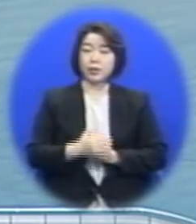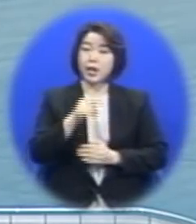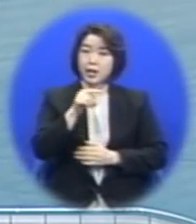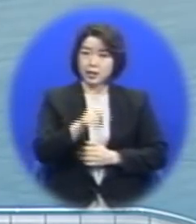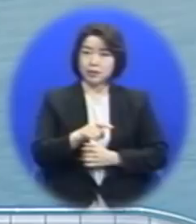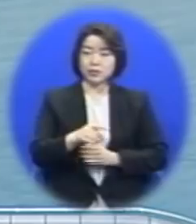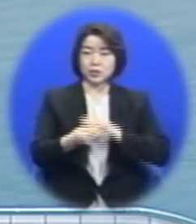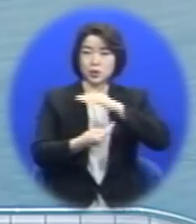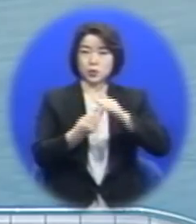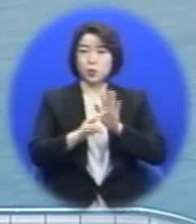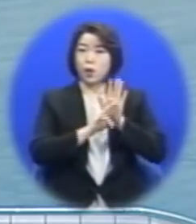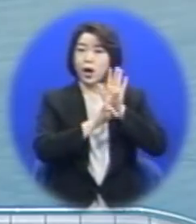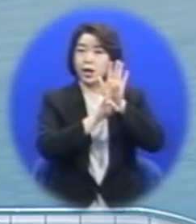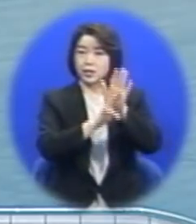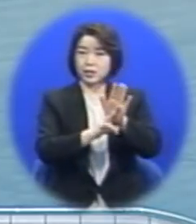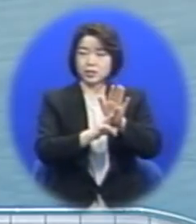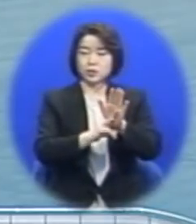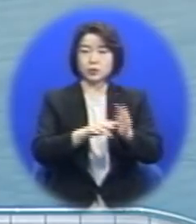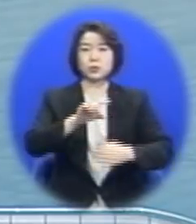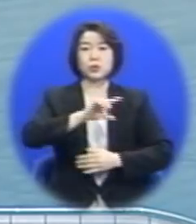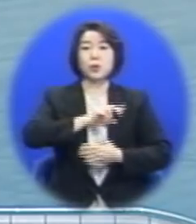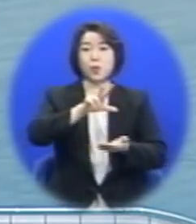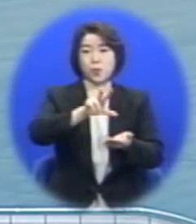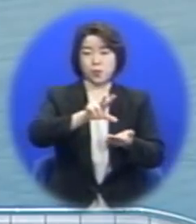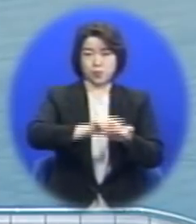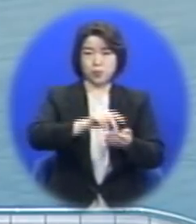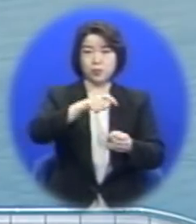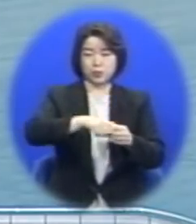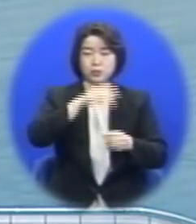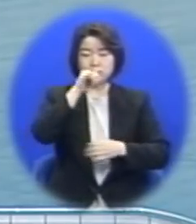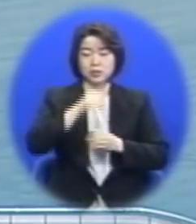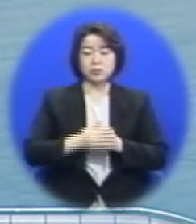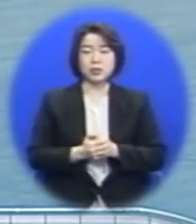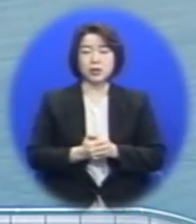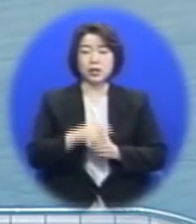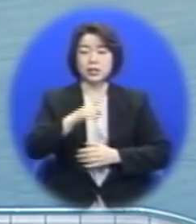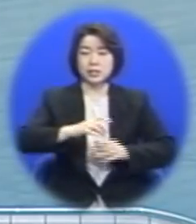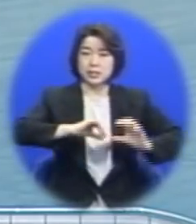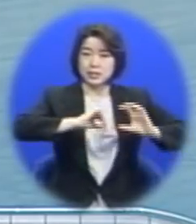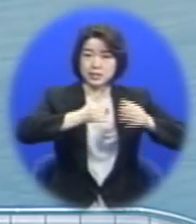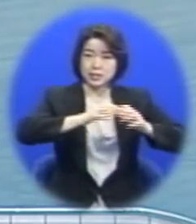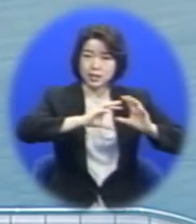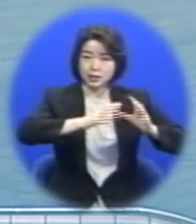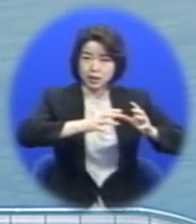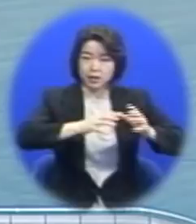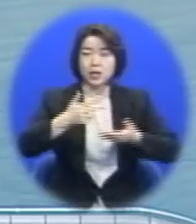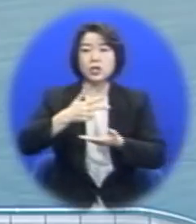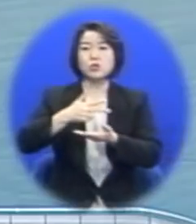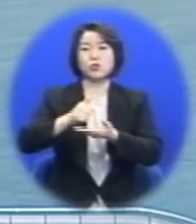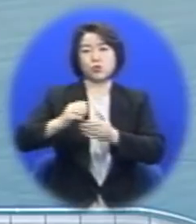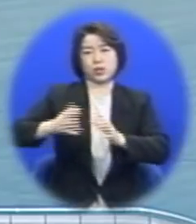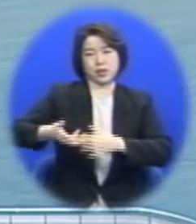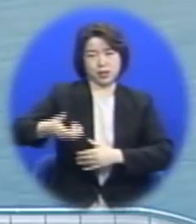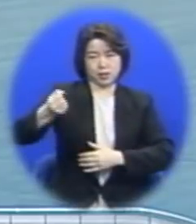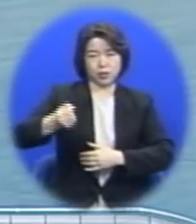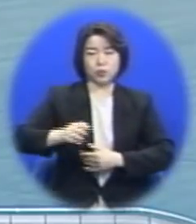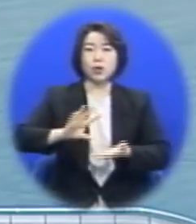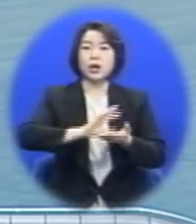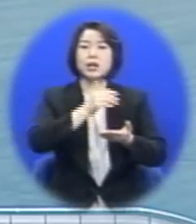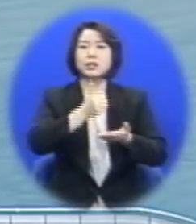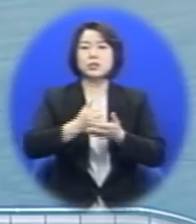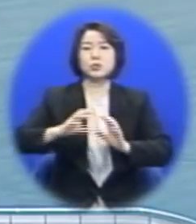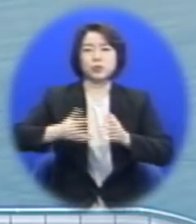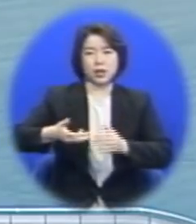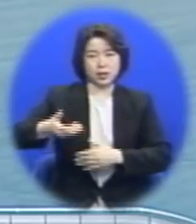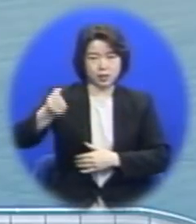이것이 요한계시록의 주제입니다. 이 세상 나라가 주의 나라가 되고 그리스도의 나라가